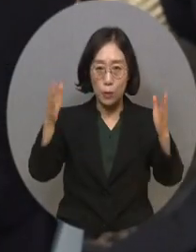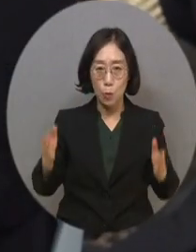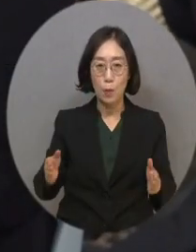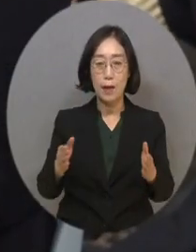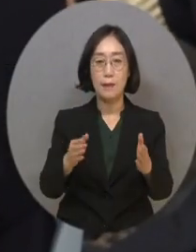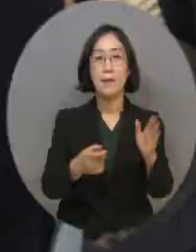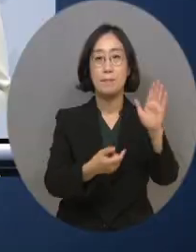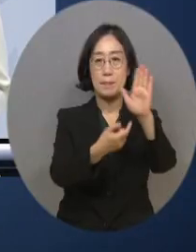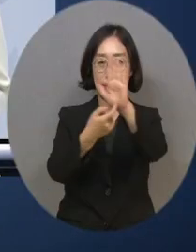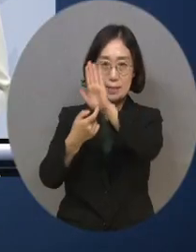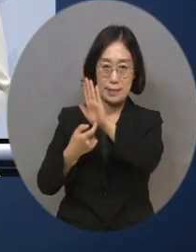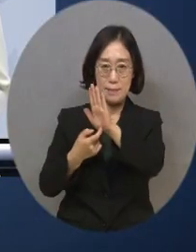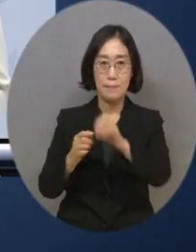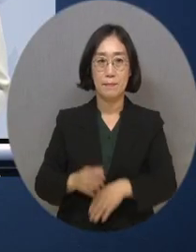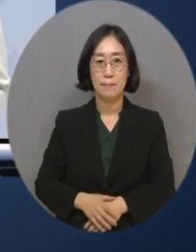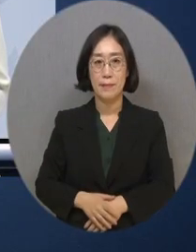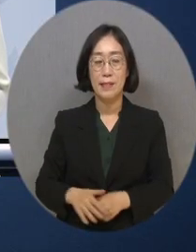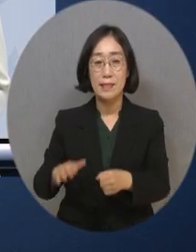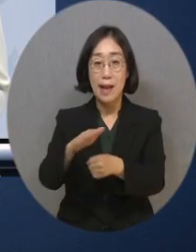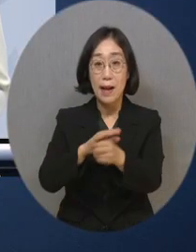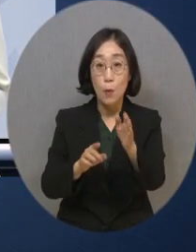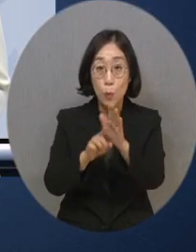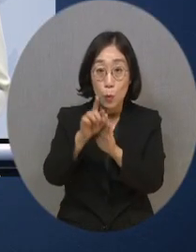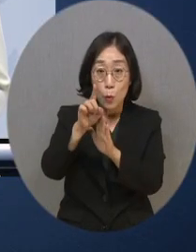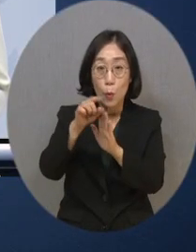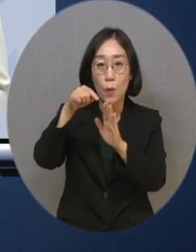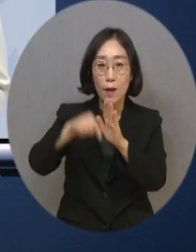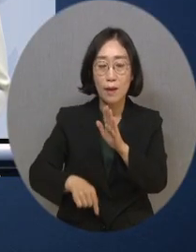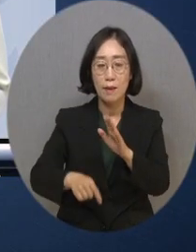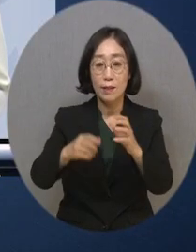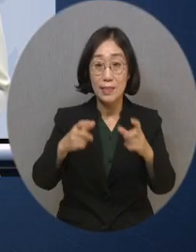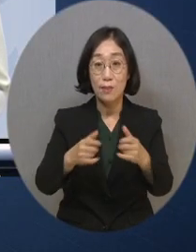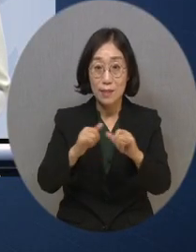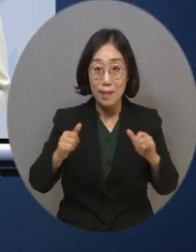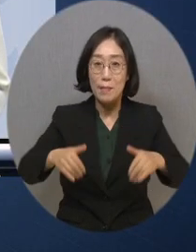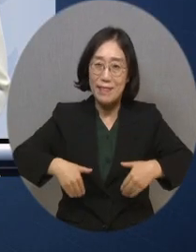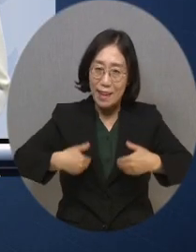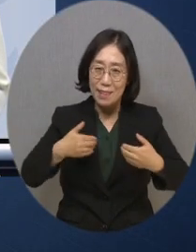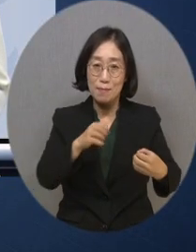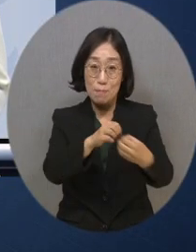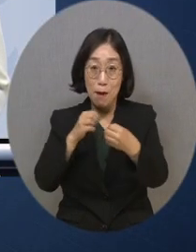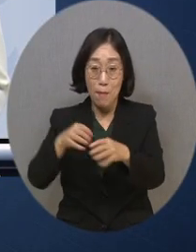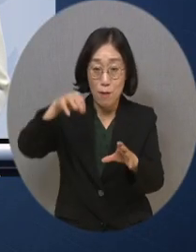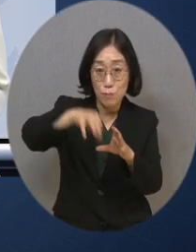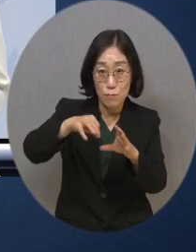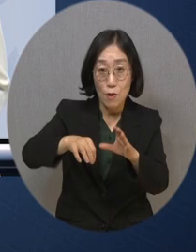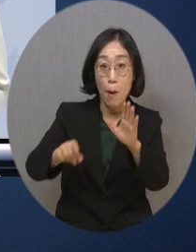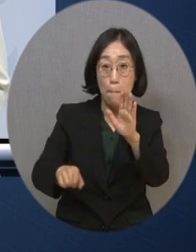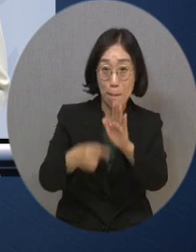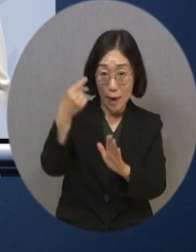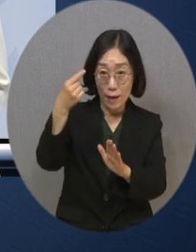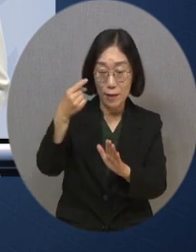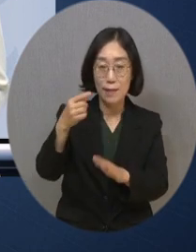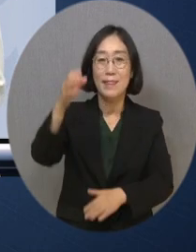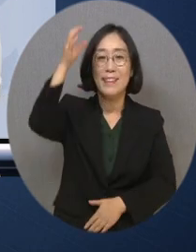진행됩니다. 사랑의 온도탑이 시민들의 따뜻한 온기로 100도를 달성하기를